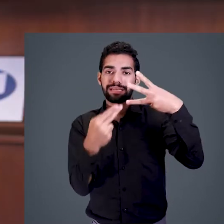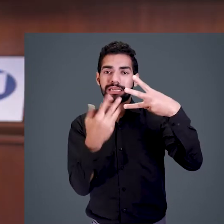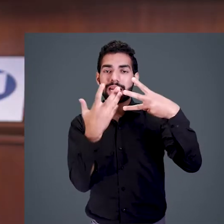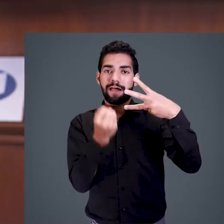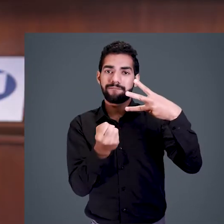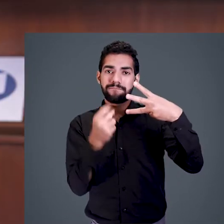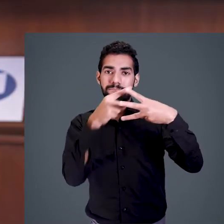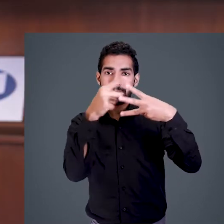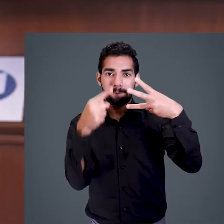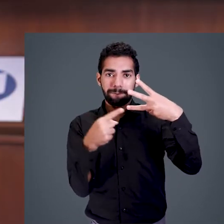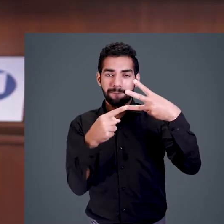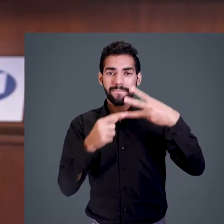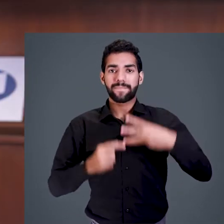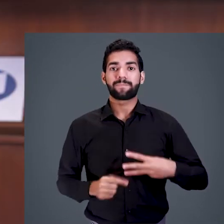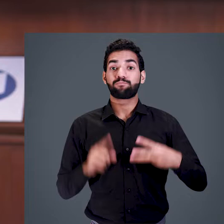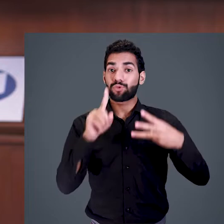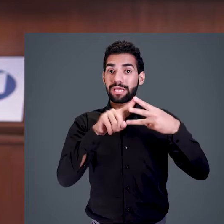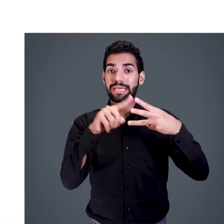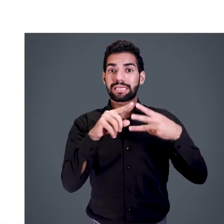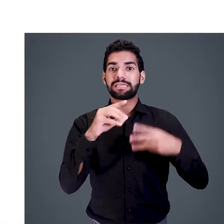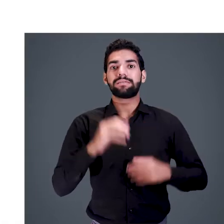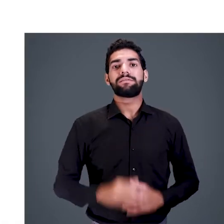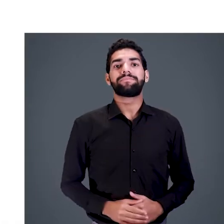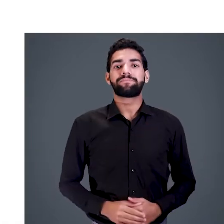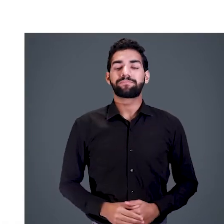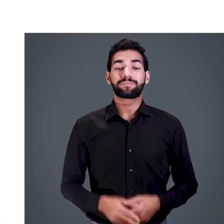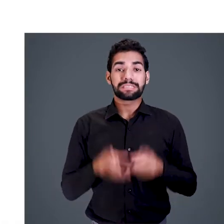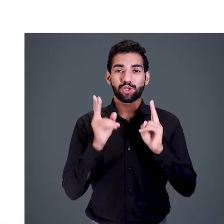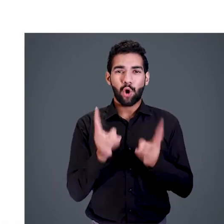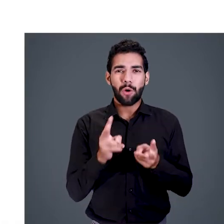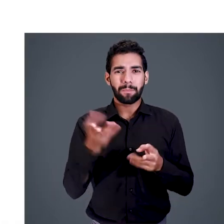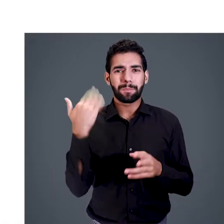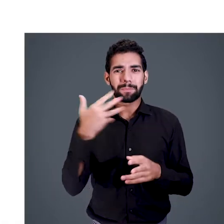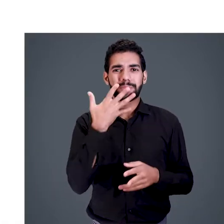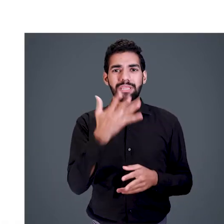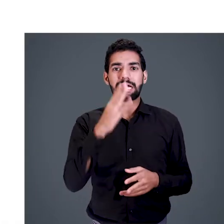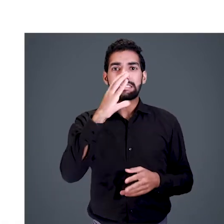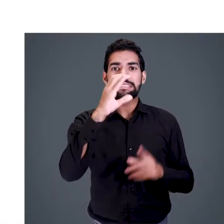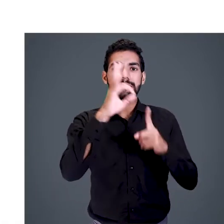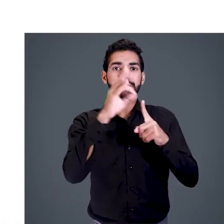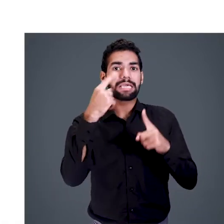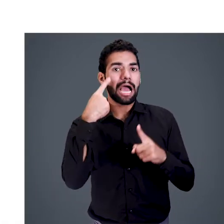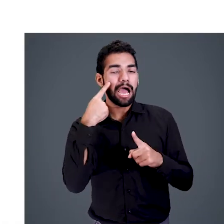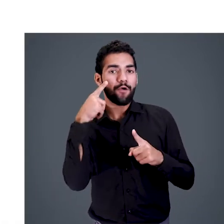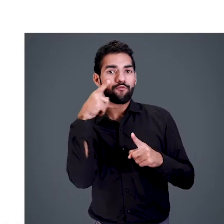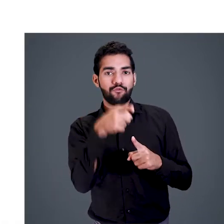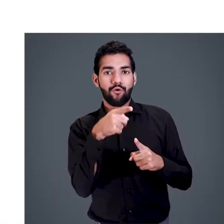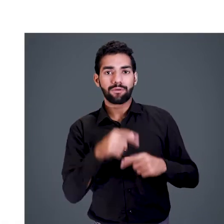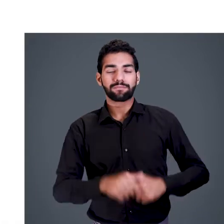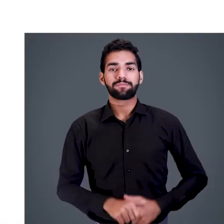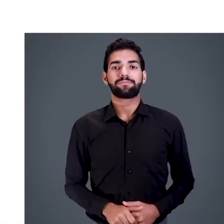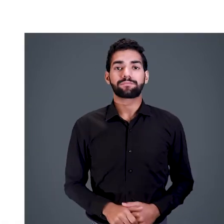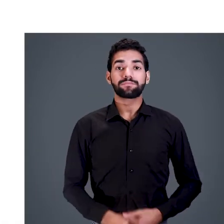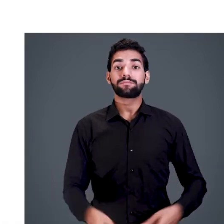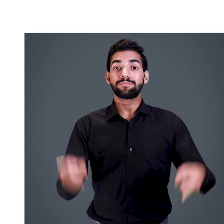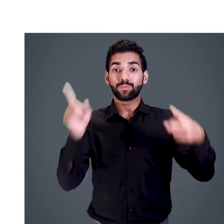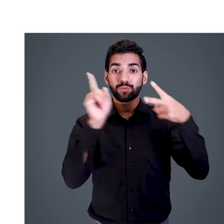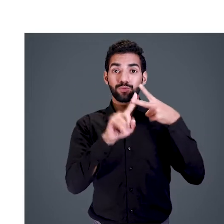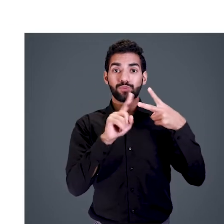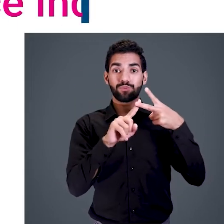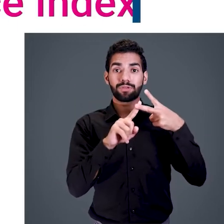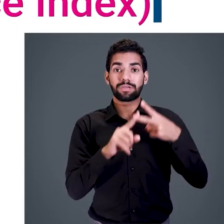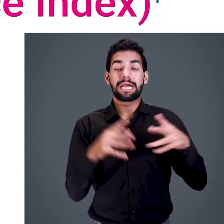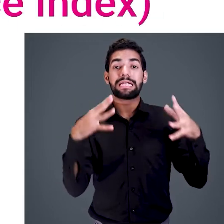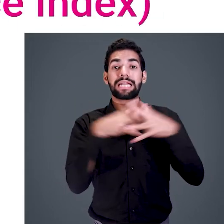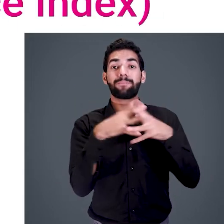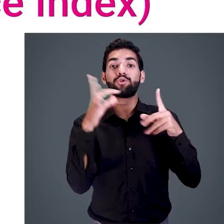जिससे हम अपनी इन्फ्लेशन को मेजर करते हैं। एक आपका है CPI, जिसको हम कहते हैं कंज्यूमर प्राइस इंडेक्स। दूसरा